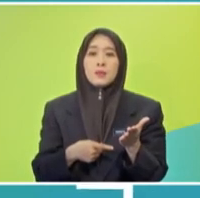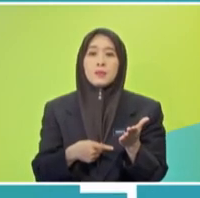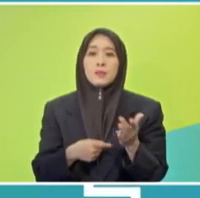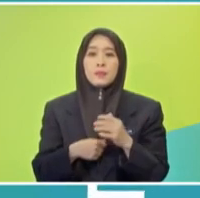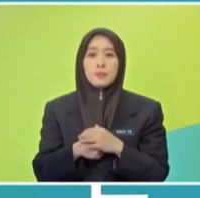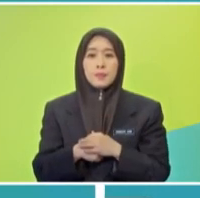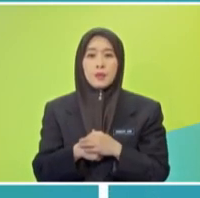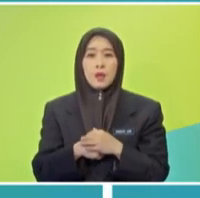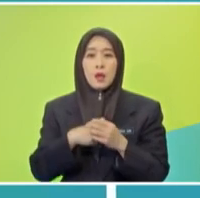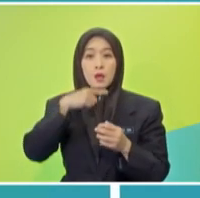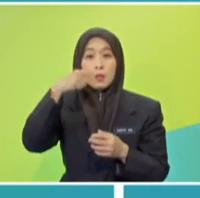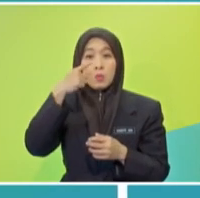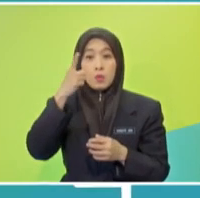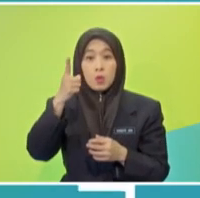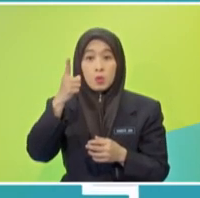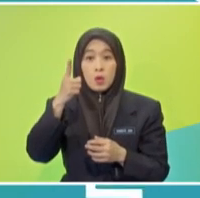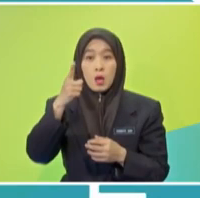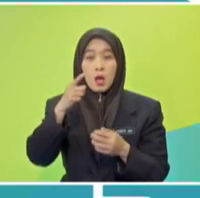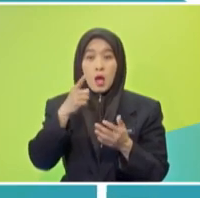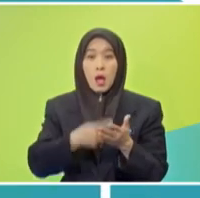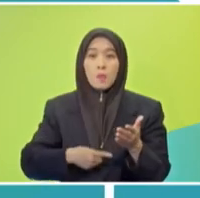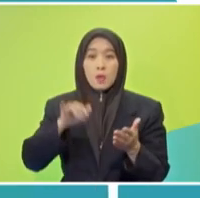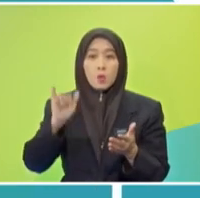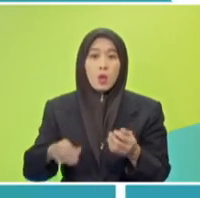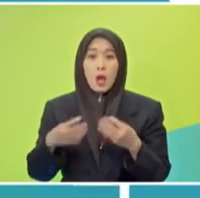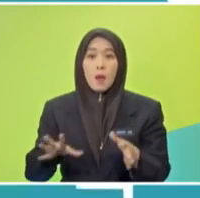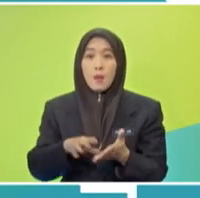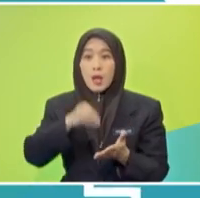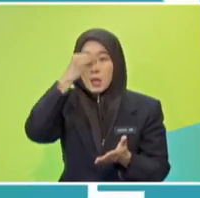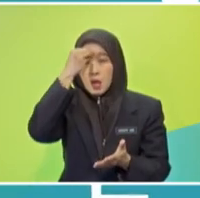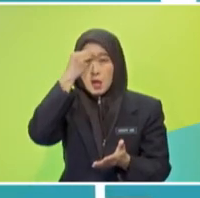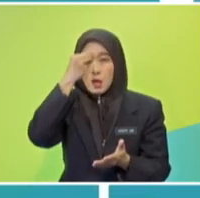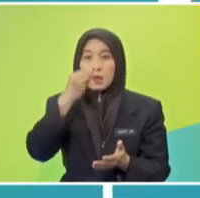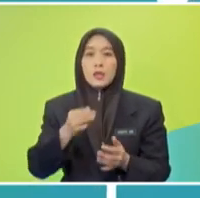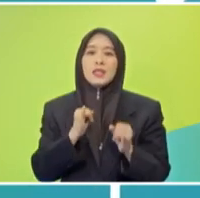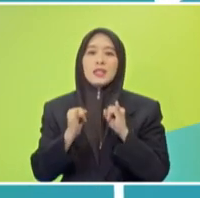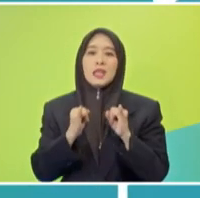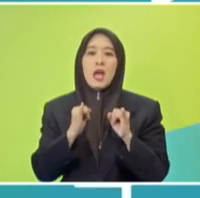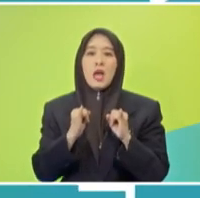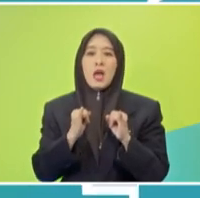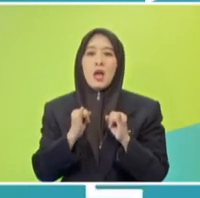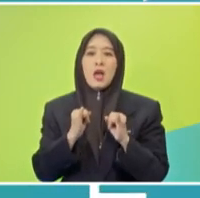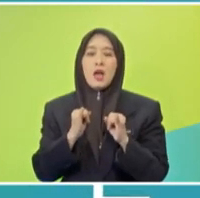Sebutkan satu yang kamu udah belajar hari ini jika Oke lagi